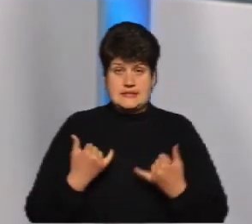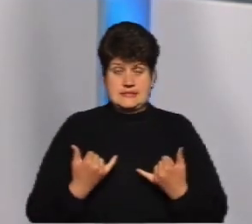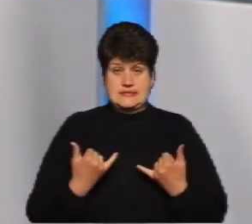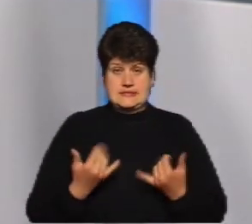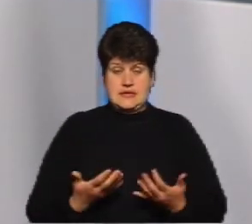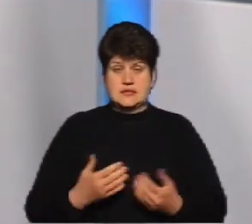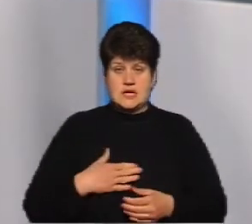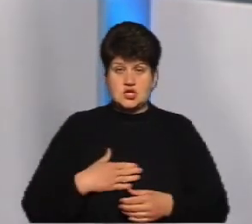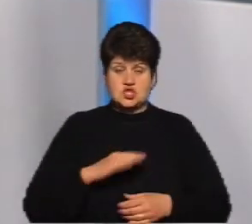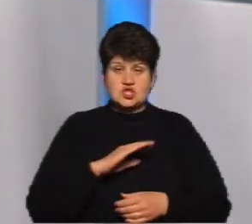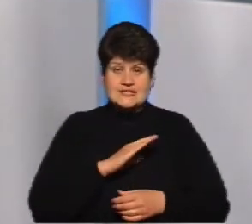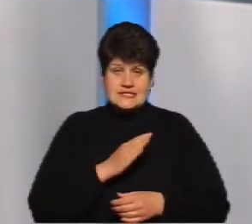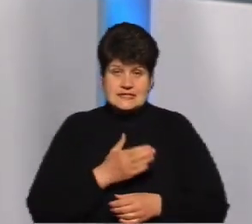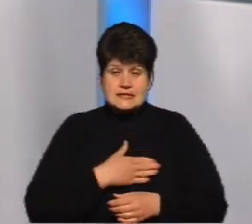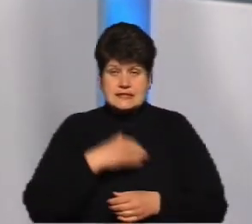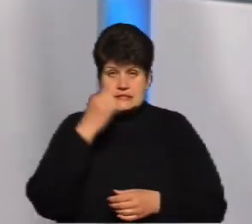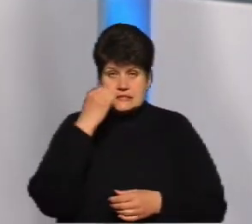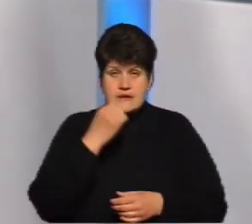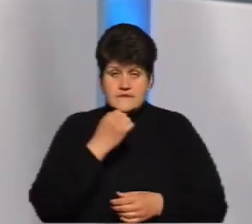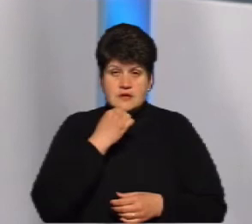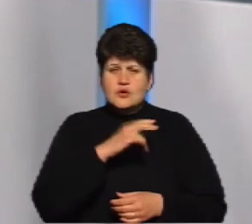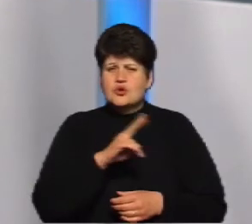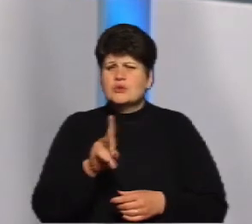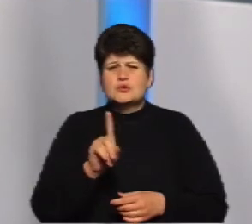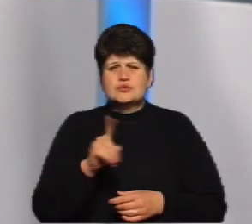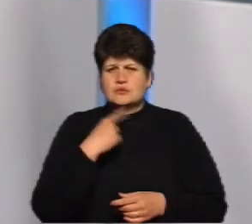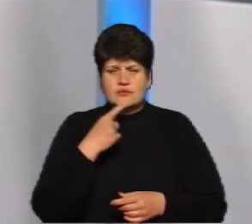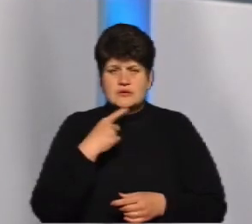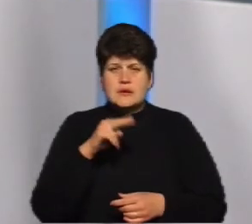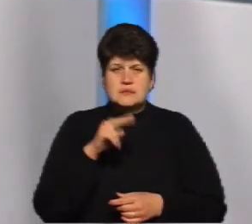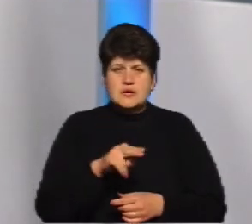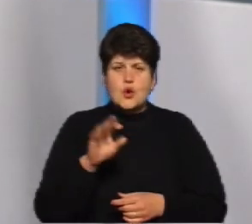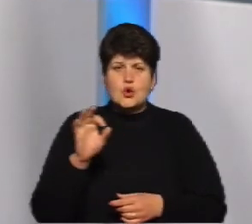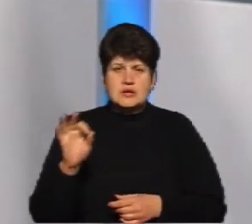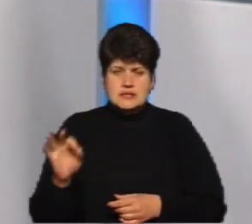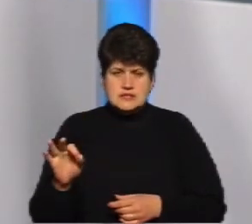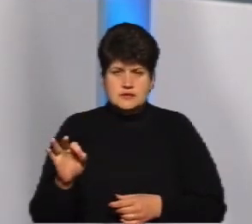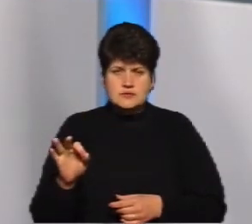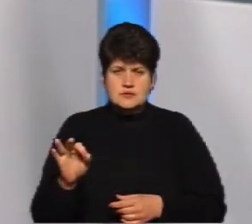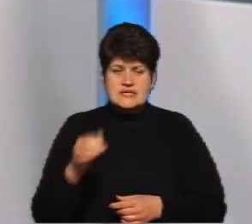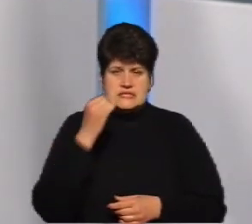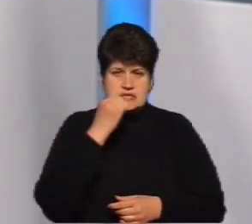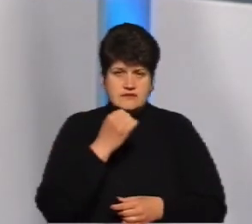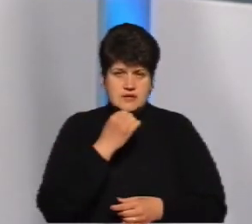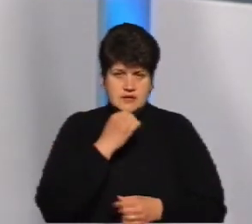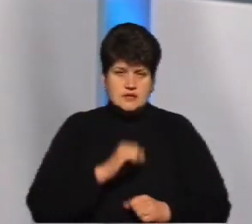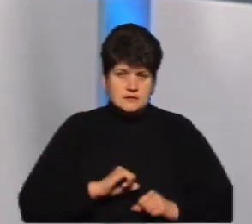сили, завдяки, як би хто не казав на Петра Олексійовича, завдяки зусиллям